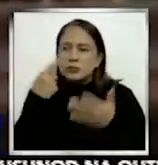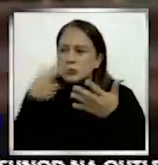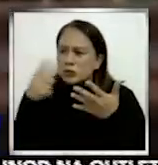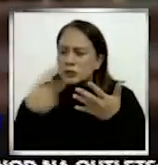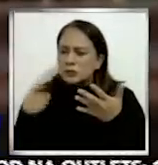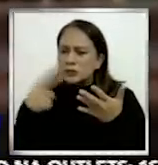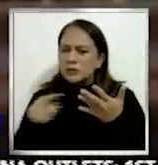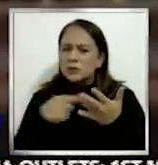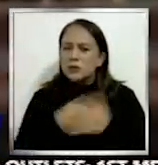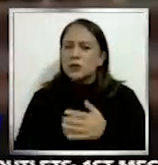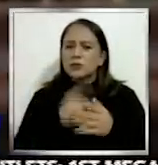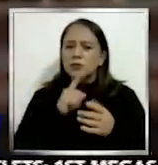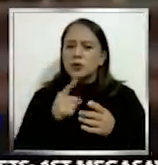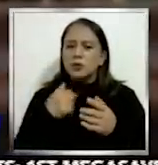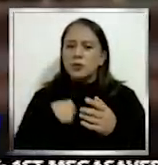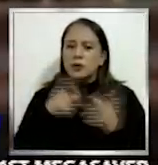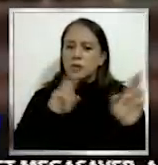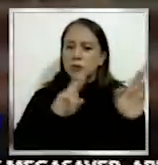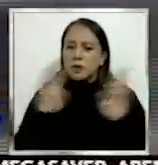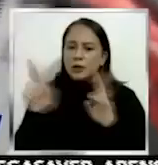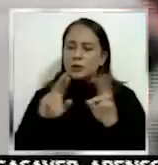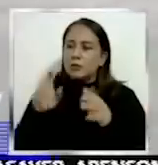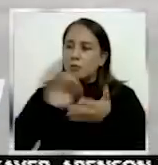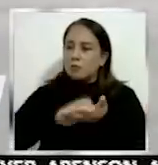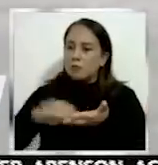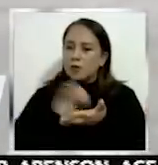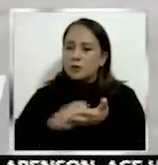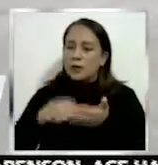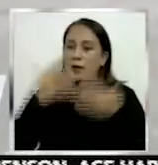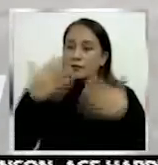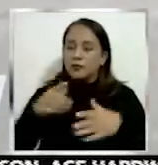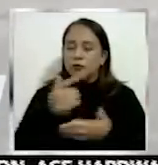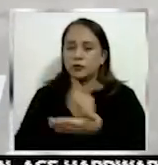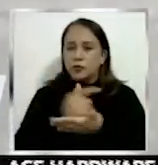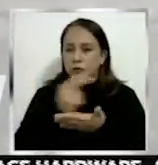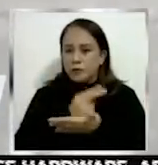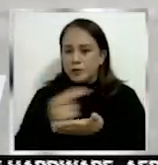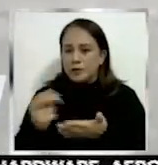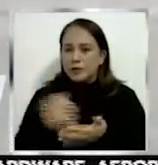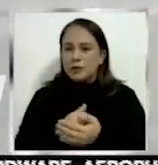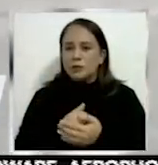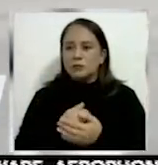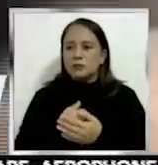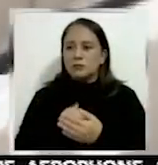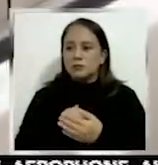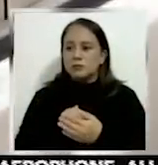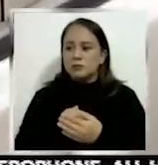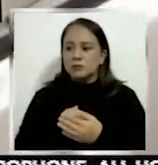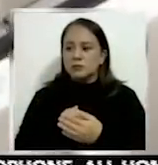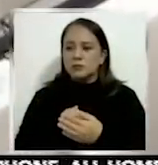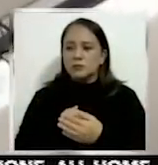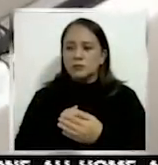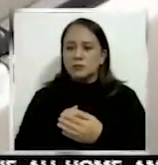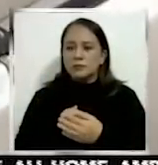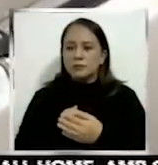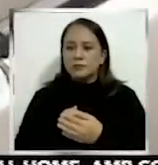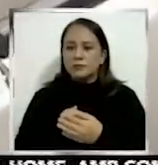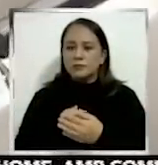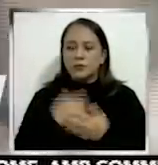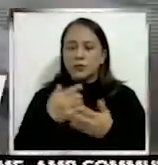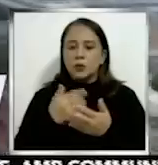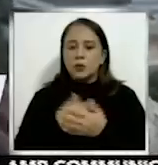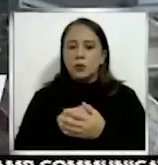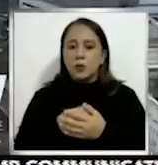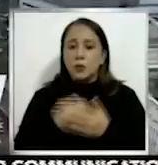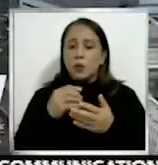We are ready now for the dry run after Holy Week. Okay na yan. Isa-isang ano na lang. Isa-isang penalty na lang. Online bangko, mas madali for